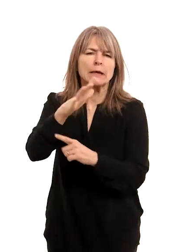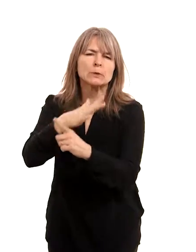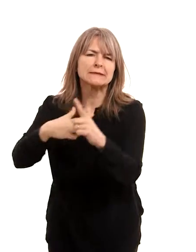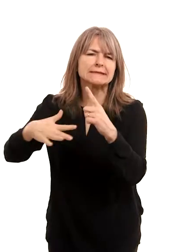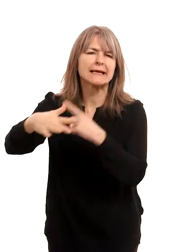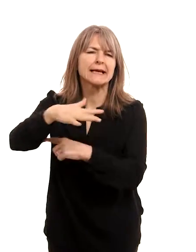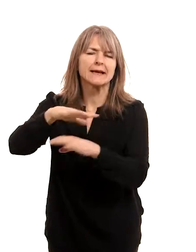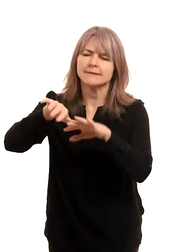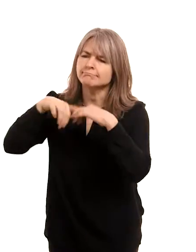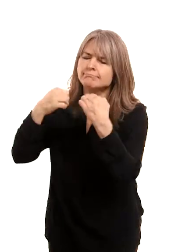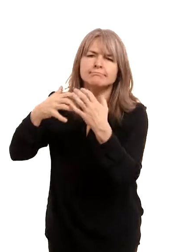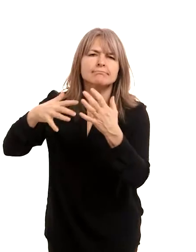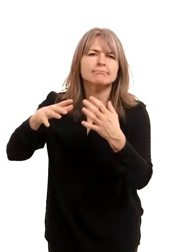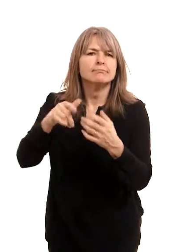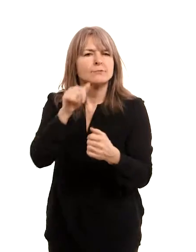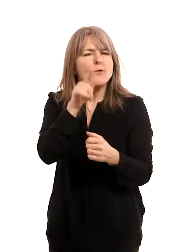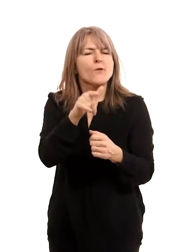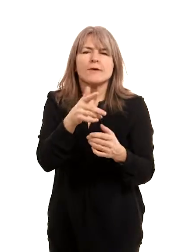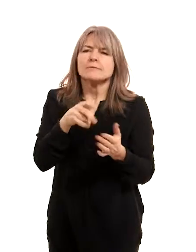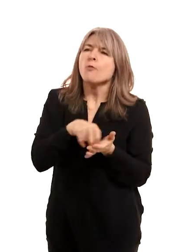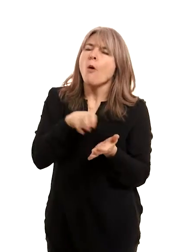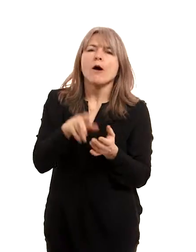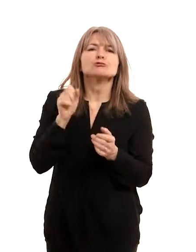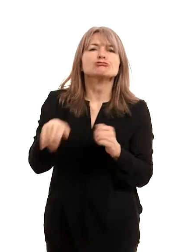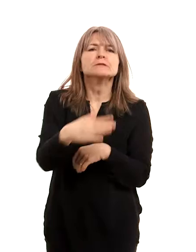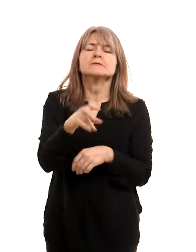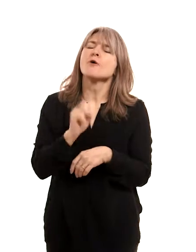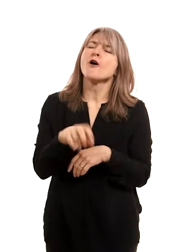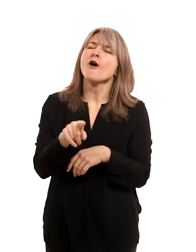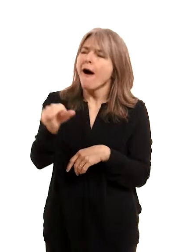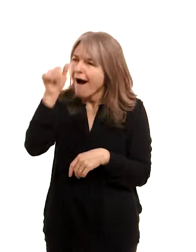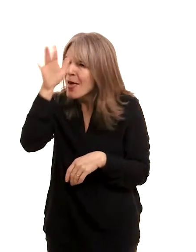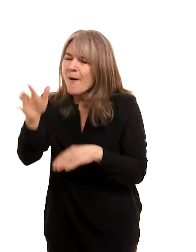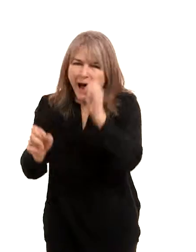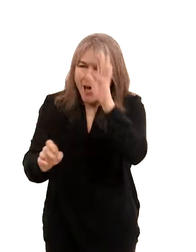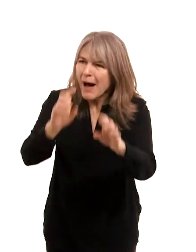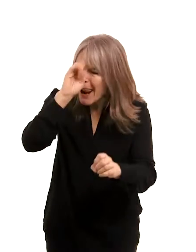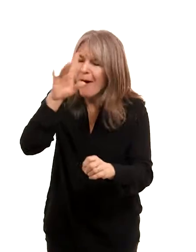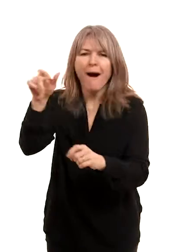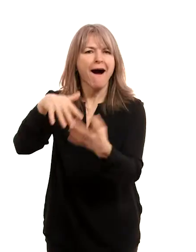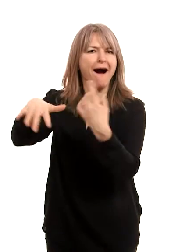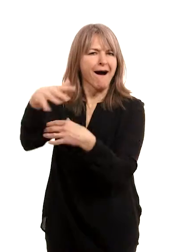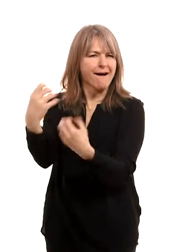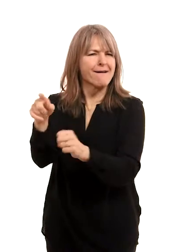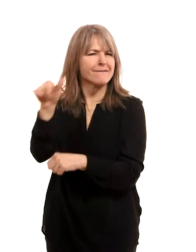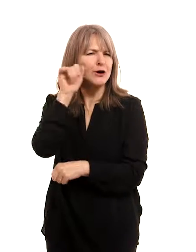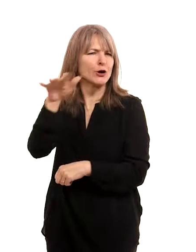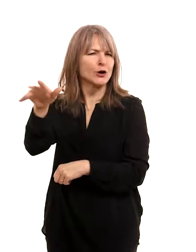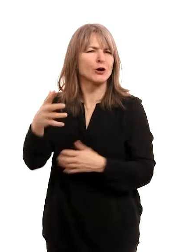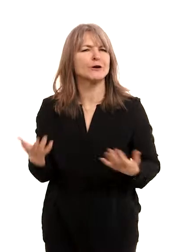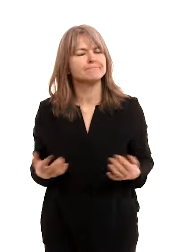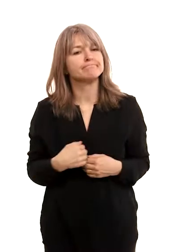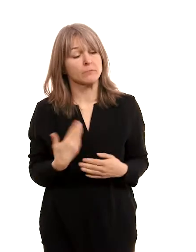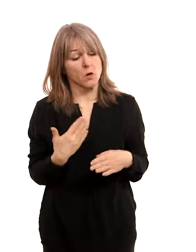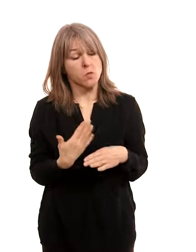o'r cymuned. So oedd pawb, ti'n cadw lawr y stryd, oedd pawb nabod ti. Fi gweithio i